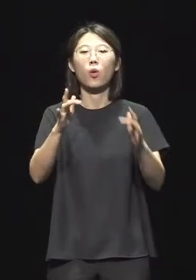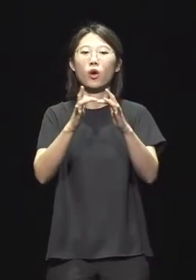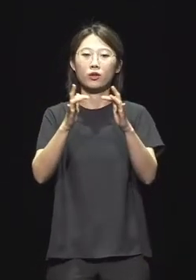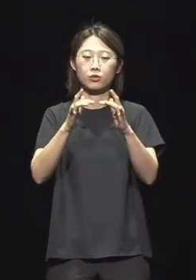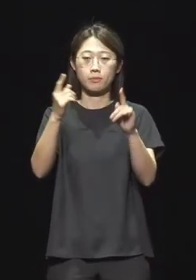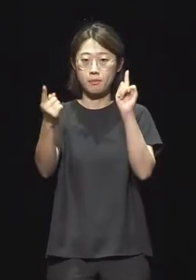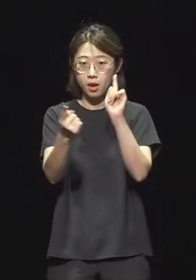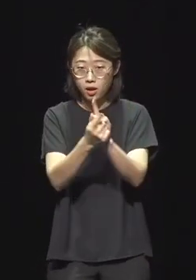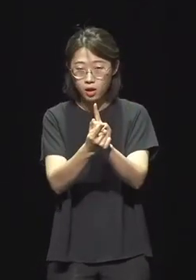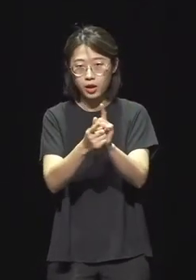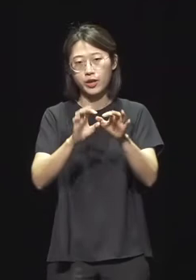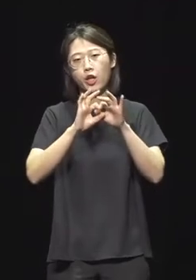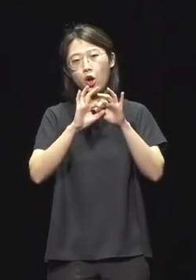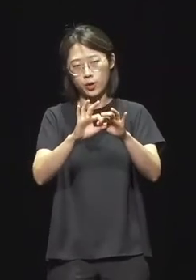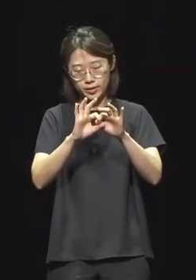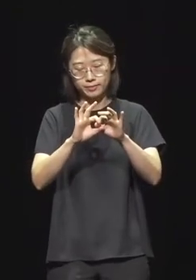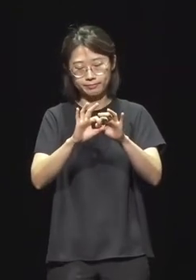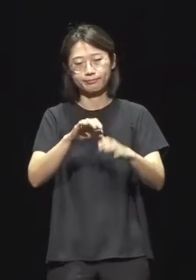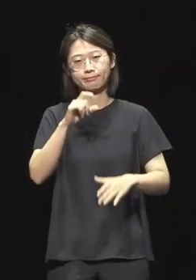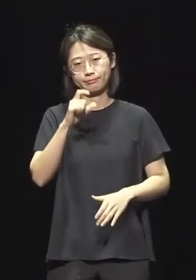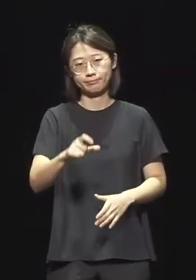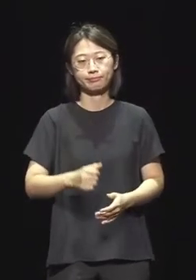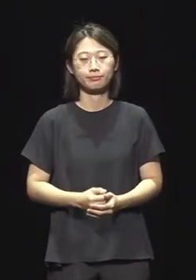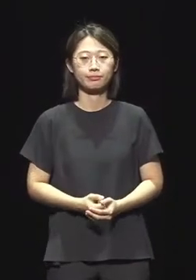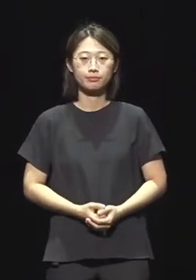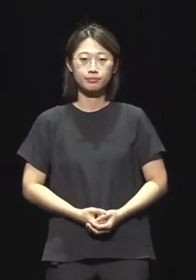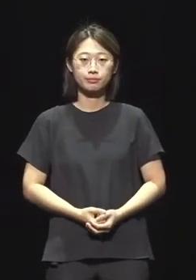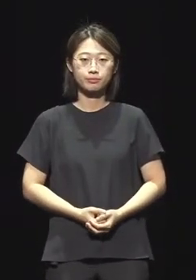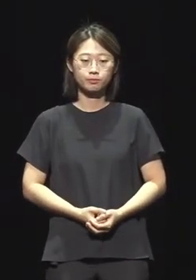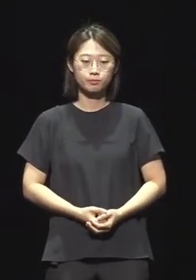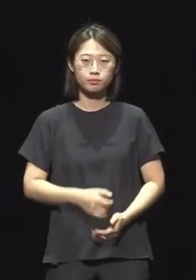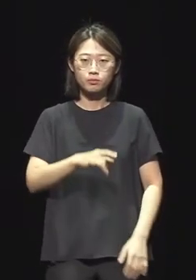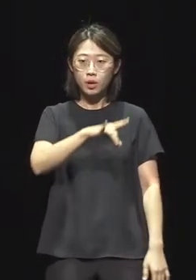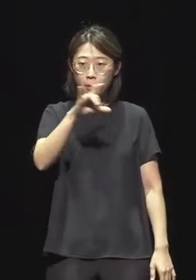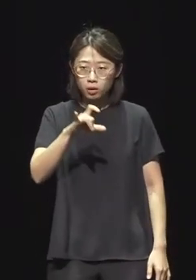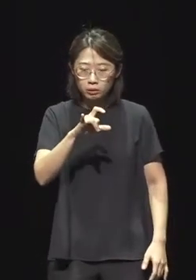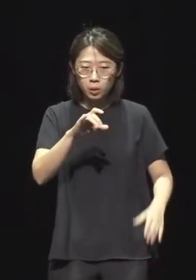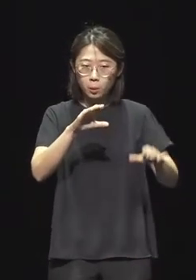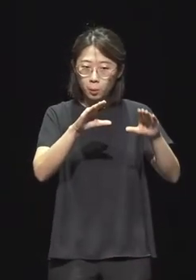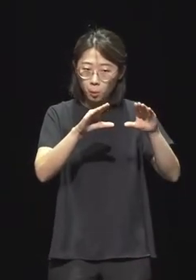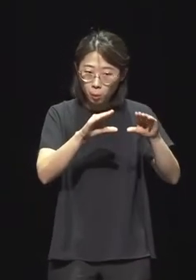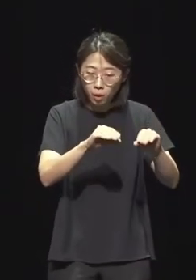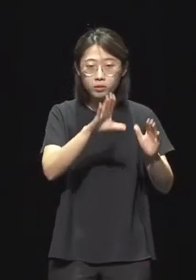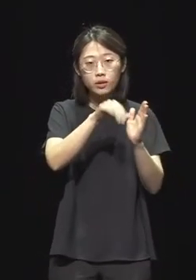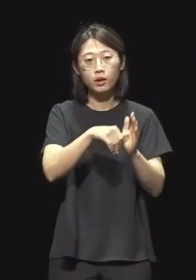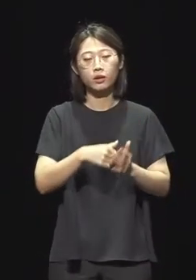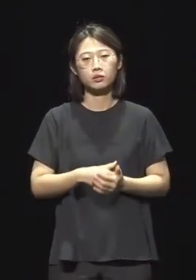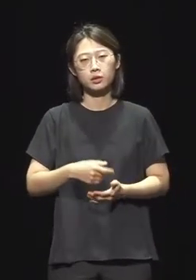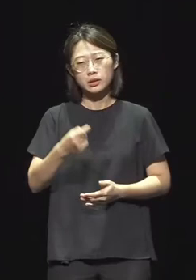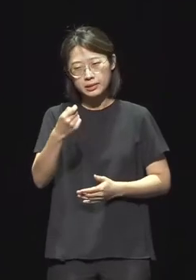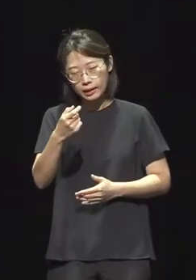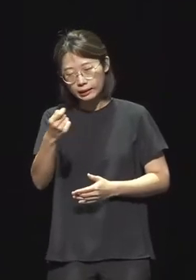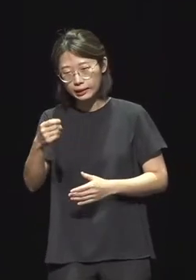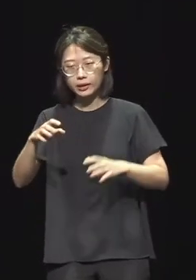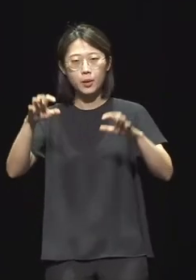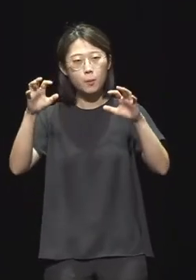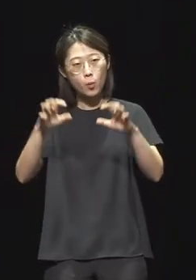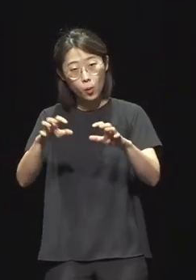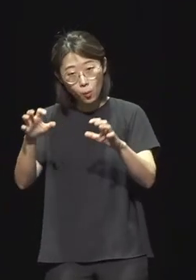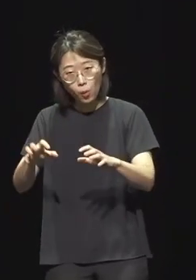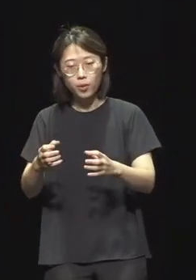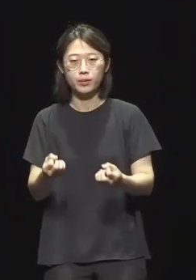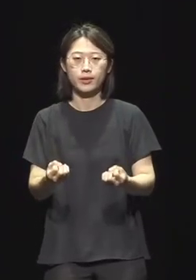만나 연대를 다졌습니다. 그리고 바이러스가 주춤할 때는 작은 규모로 여러 번